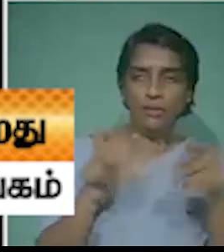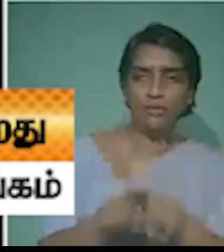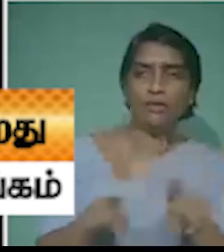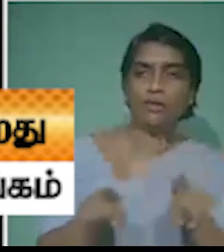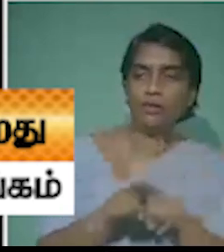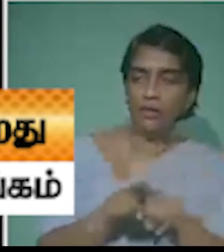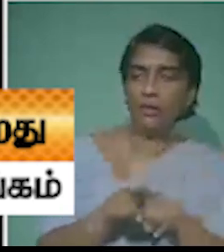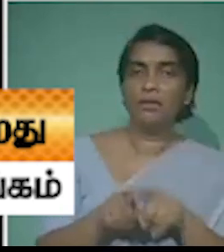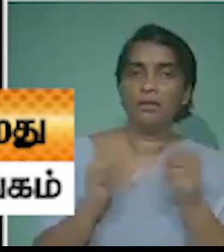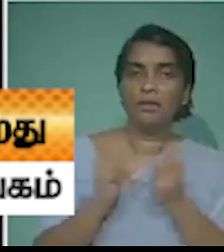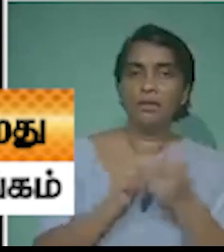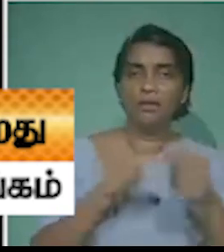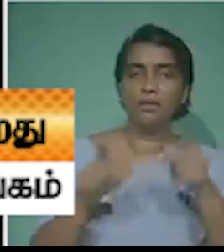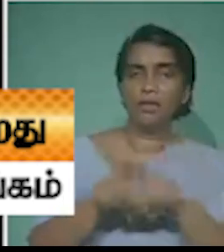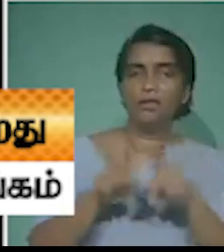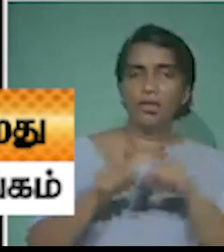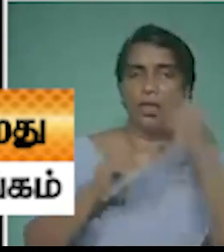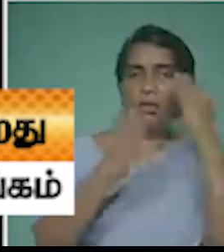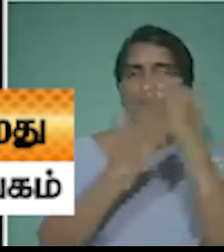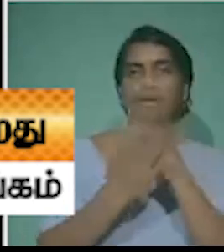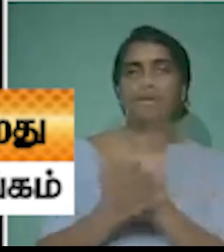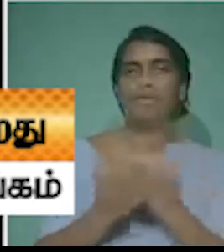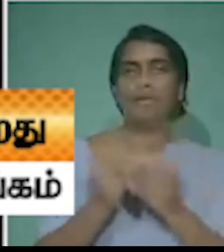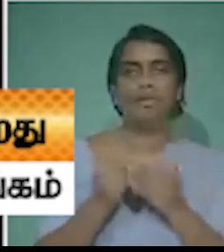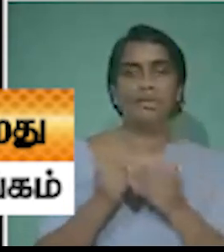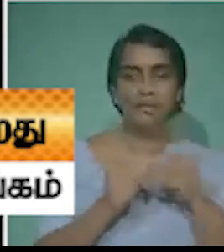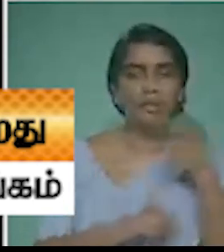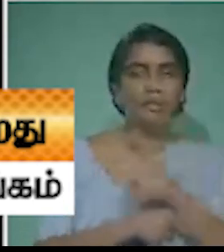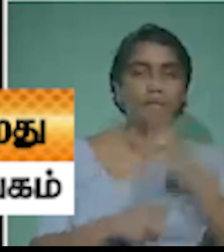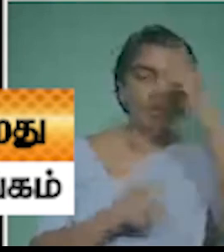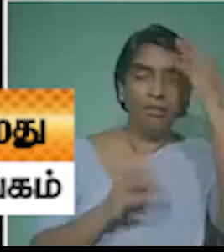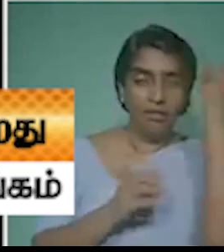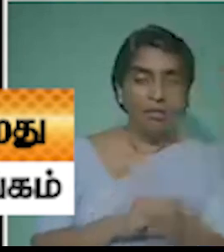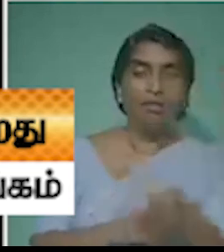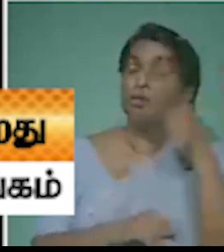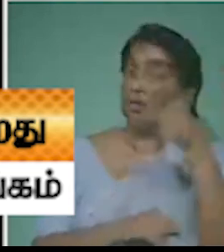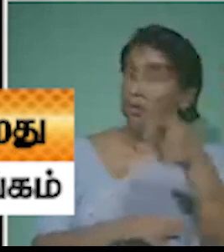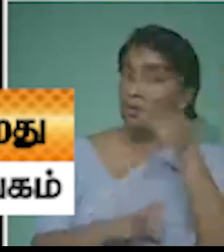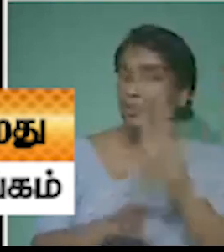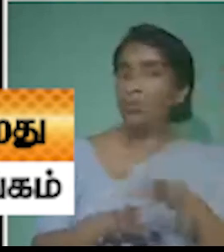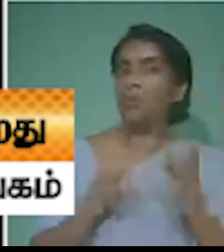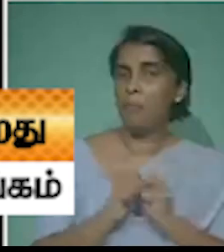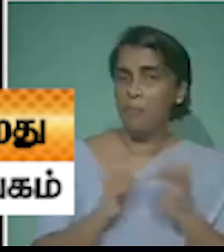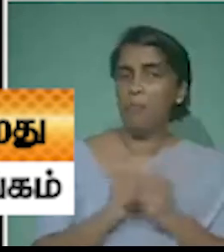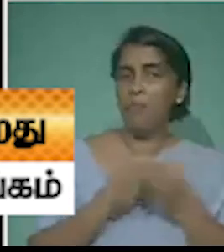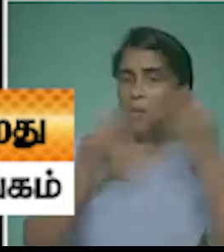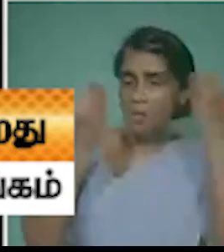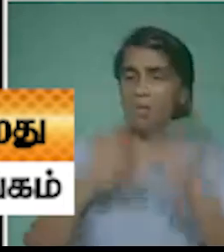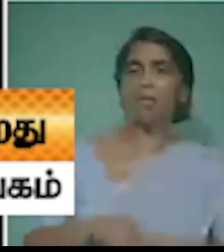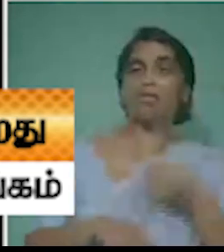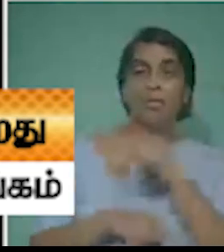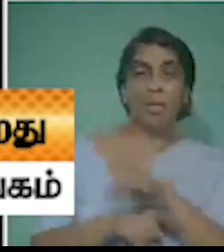are in debt because you wanted to destroy the Tamils, but you couldn't. Instead, you are getting destroyed as well.